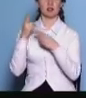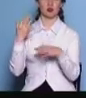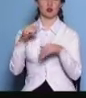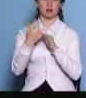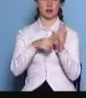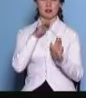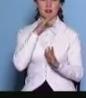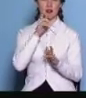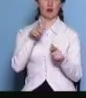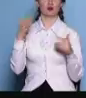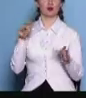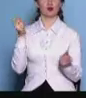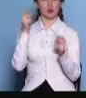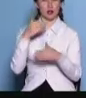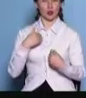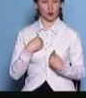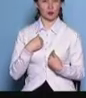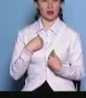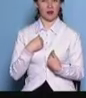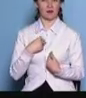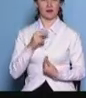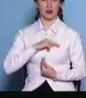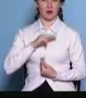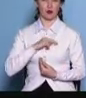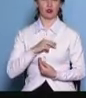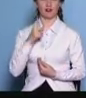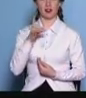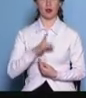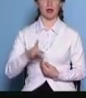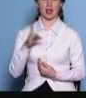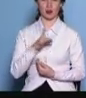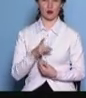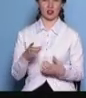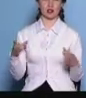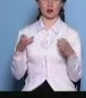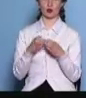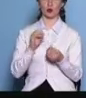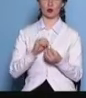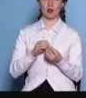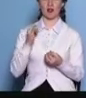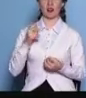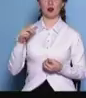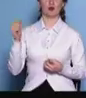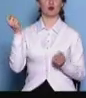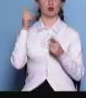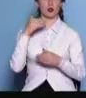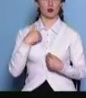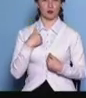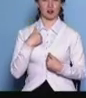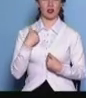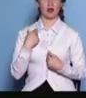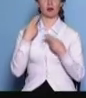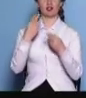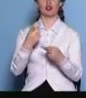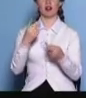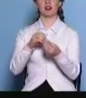узнают, как бы сказать, столько лет, получается, работаешь в одном районе, в одной структуре. То есть народ уже знает, узнает, приезжаешь, получается, на одни и те же